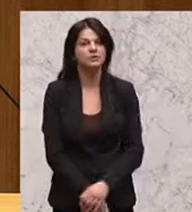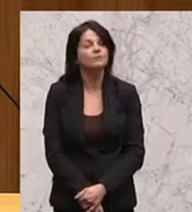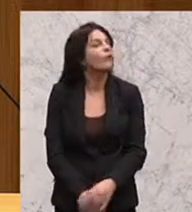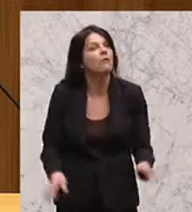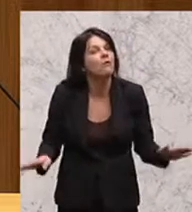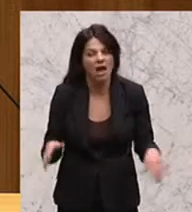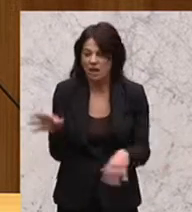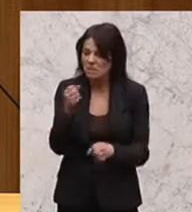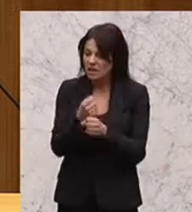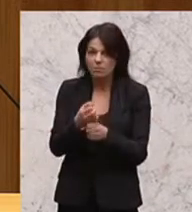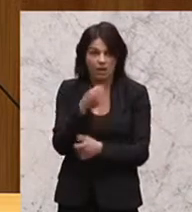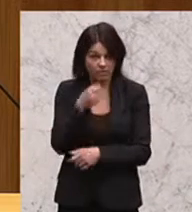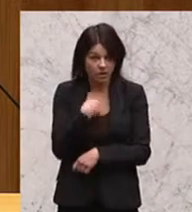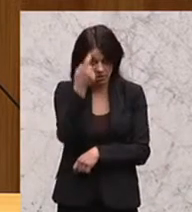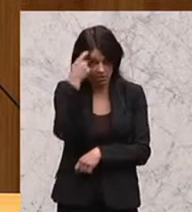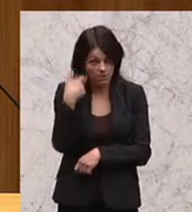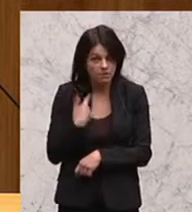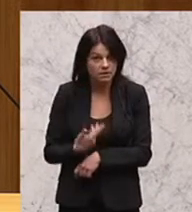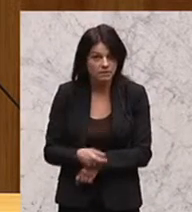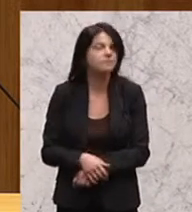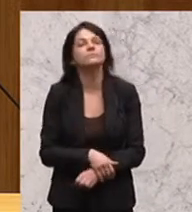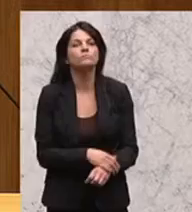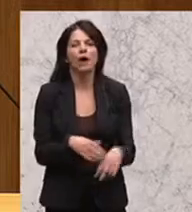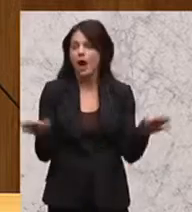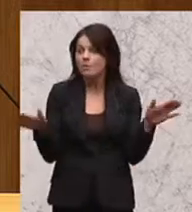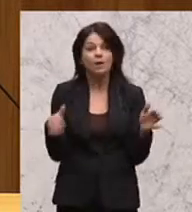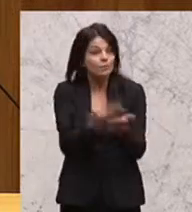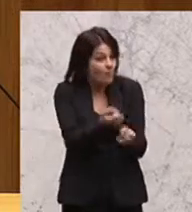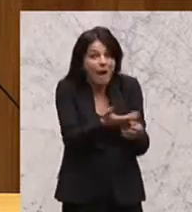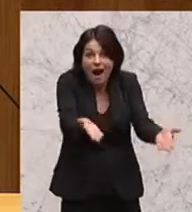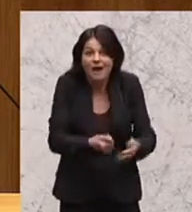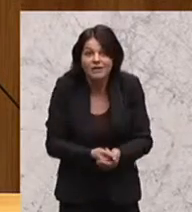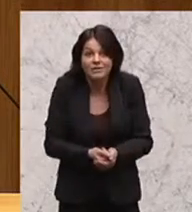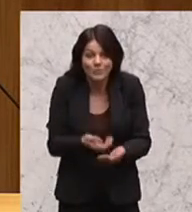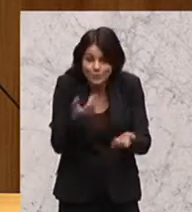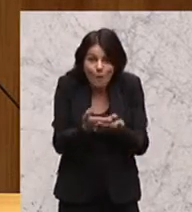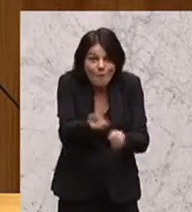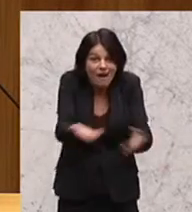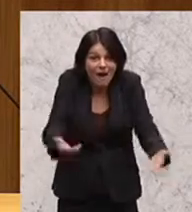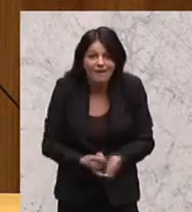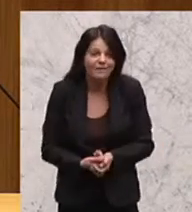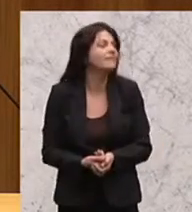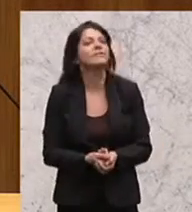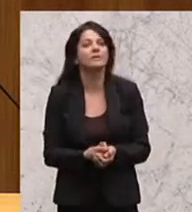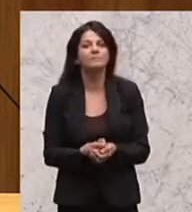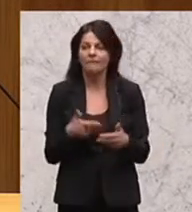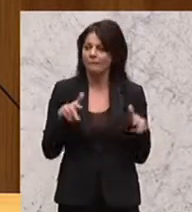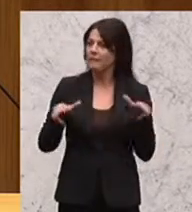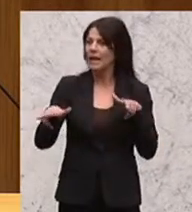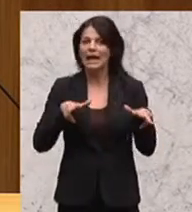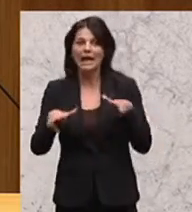Ich glaube, der Mitarbeiter wird mich fragen, ob ich deppert bin. Aber genau das passiert hier. Genau das passiert hier.